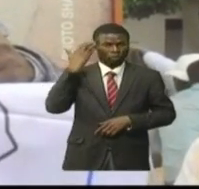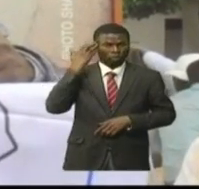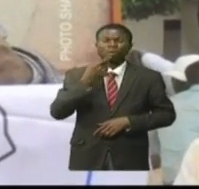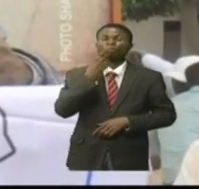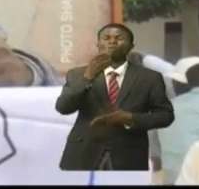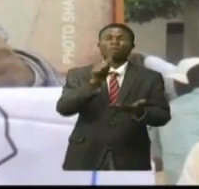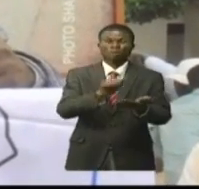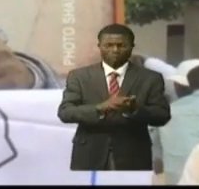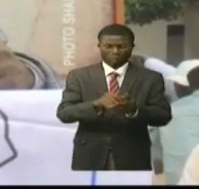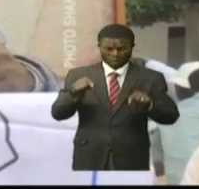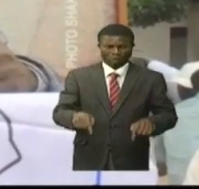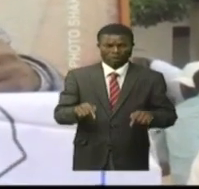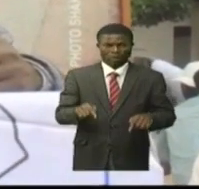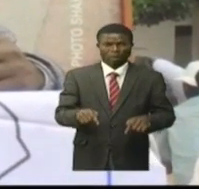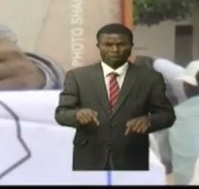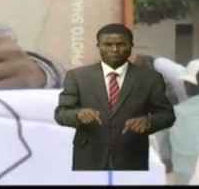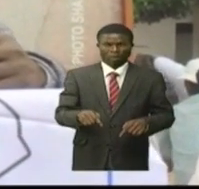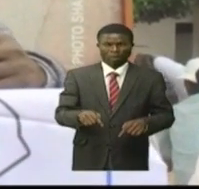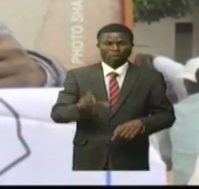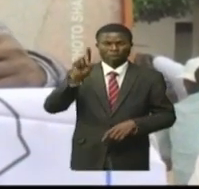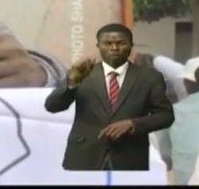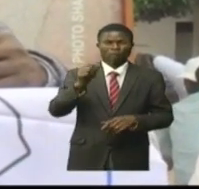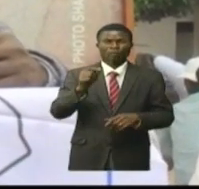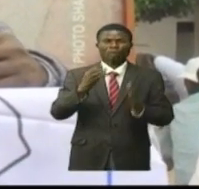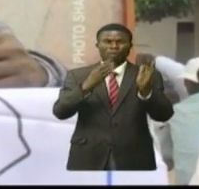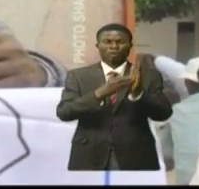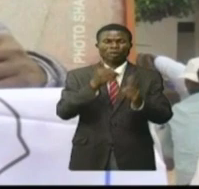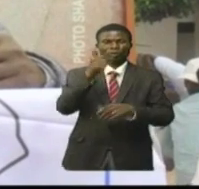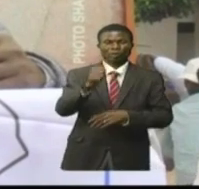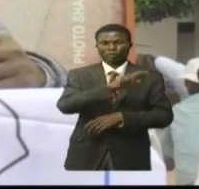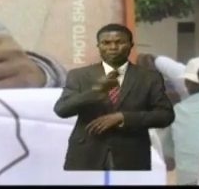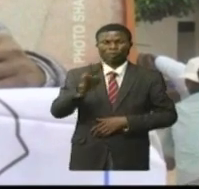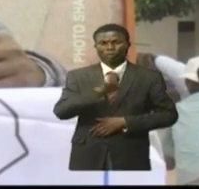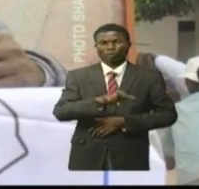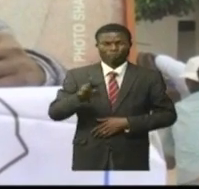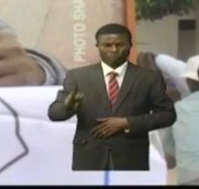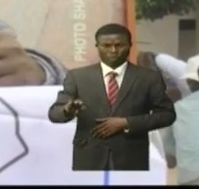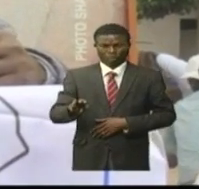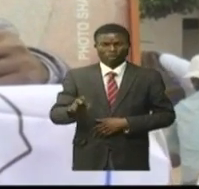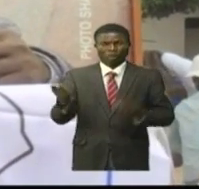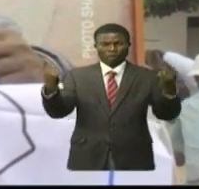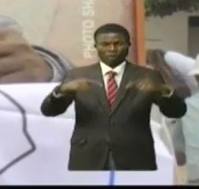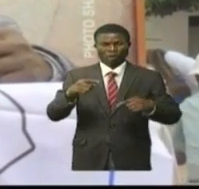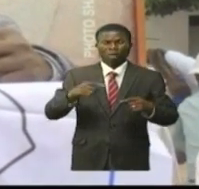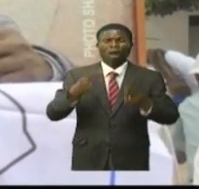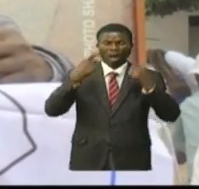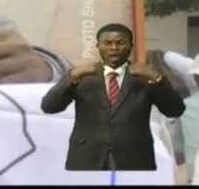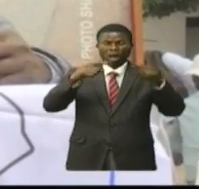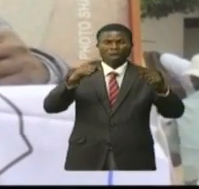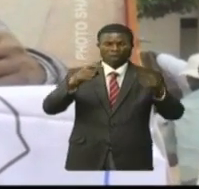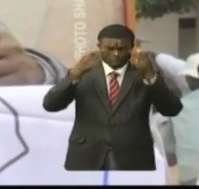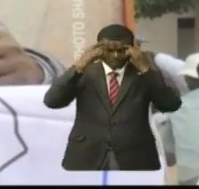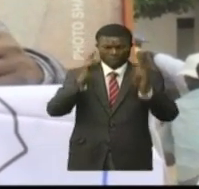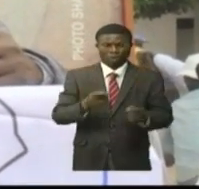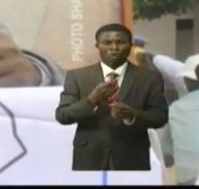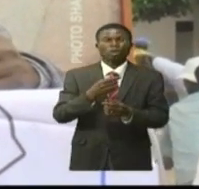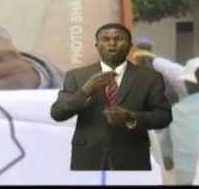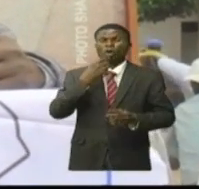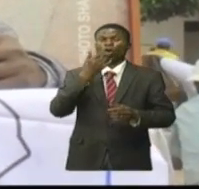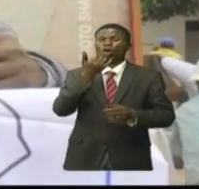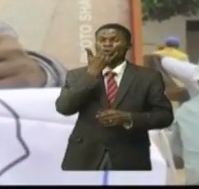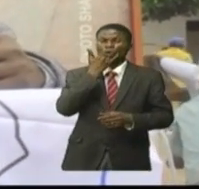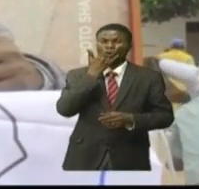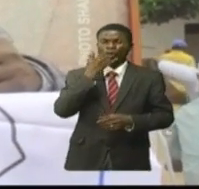ici le 29 janvier 2022 lors du prononcé de la mesure du spinner contre